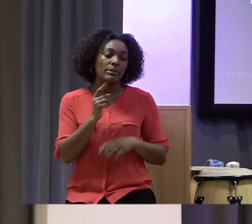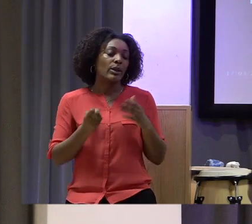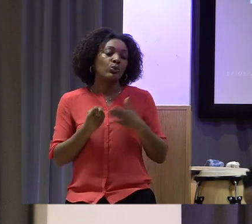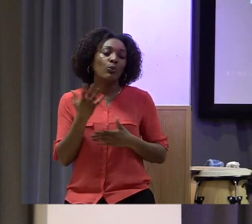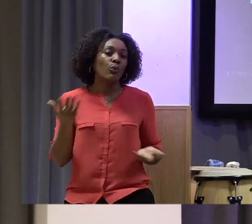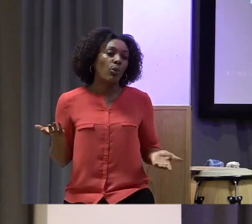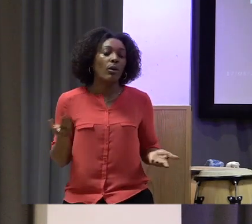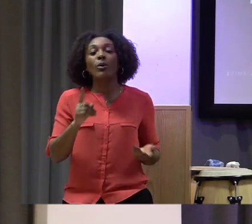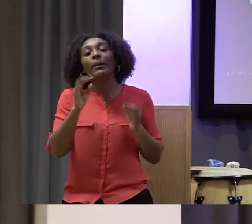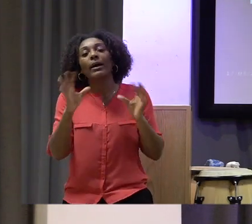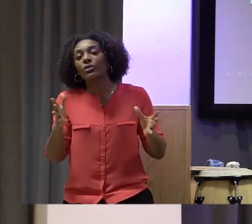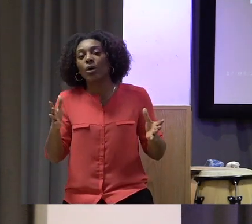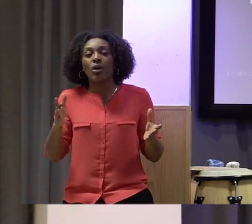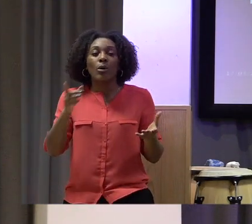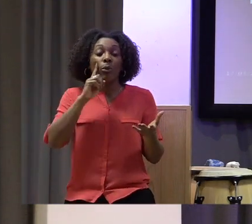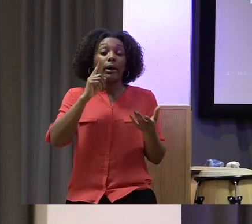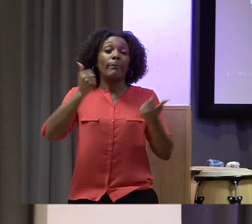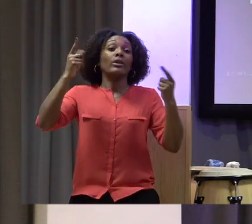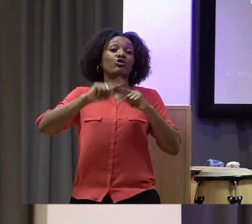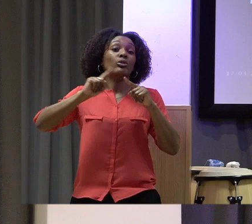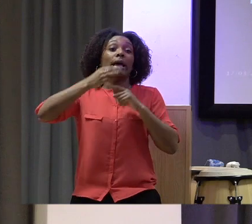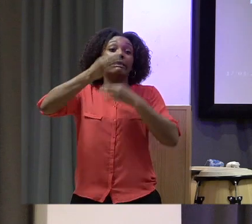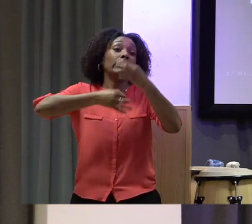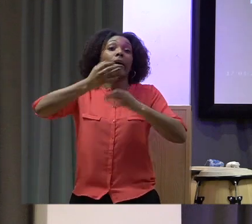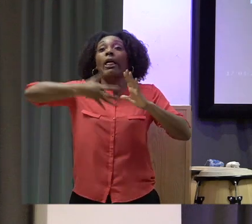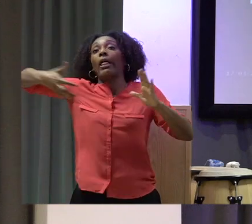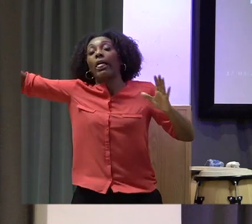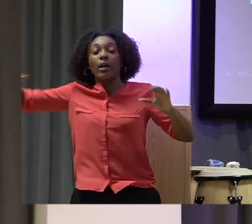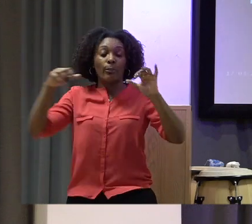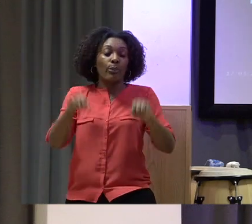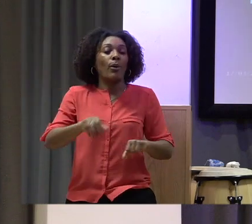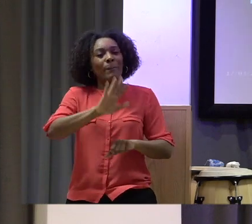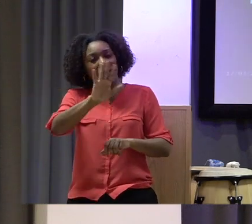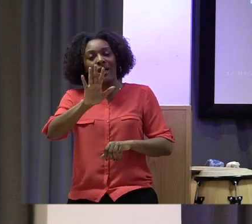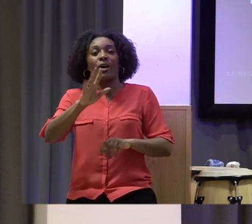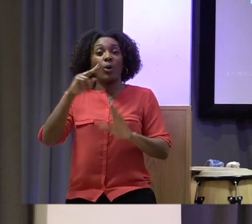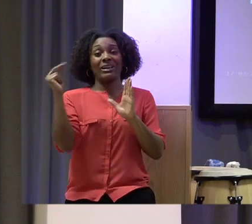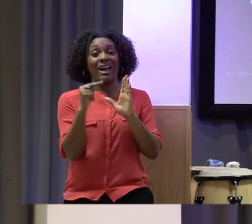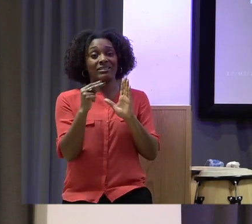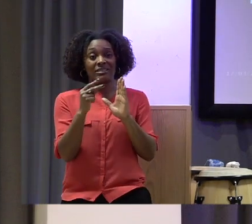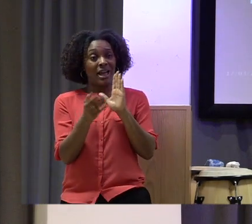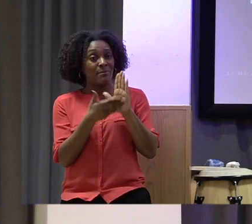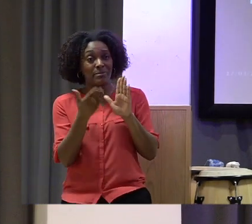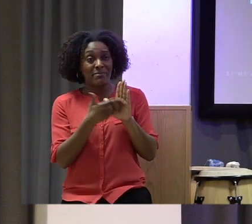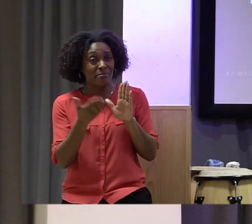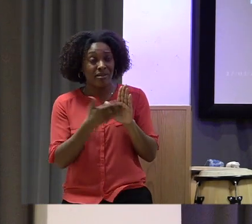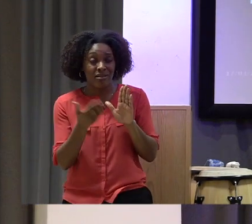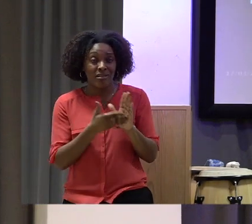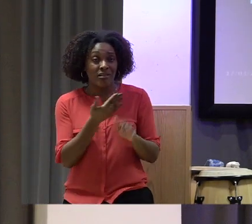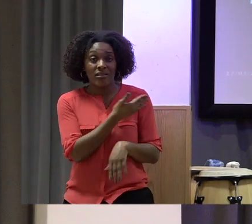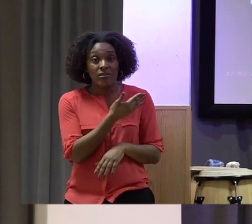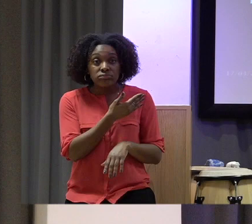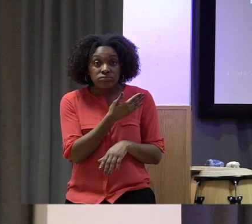Nous n'aurons pas le temps parce qu'il y aurait tellement de choses à dire. Mais si nous regardons l'histoire de la Bible, nous verrons que c'est quelque